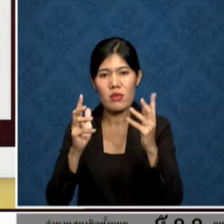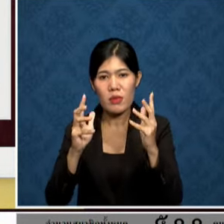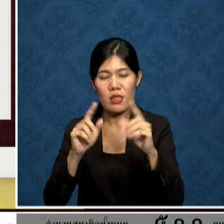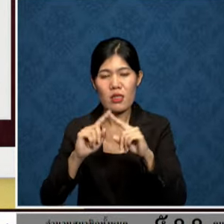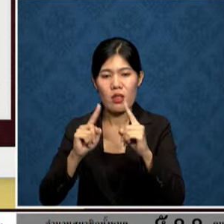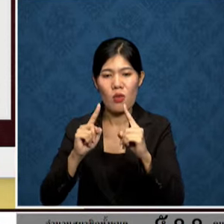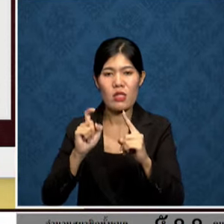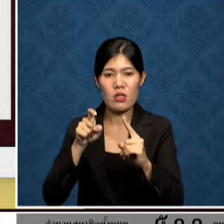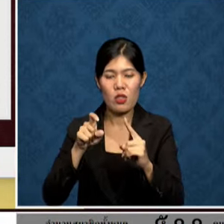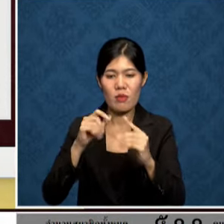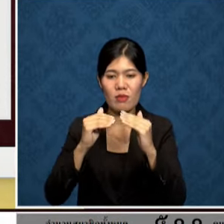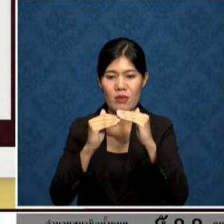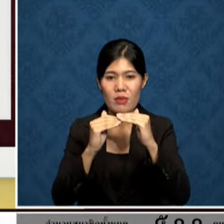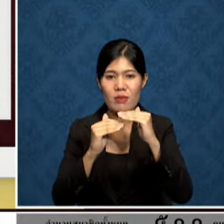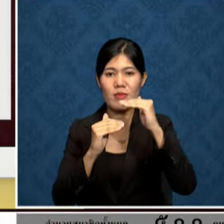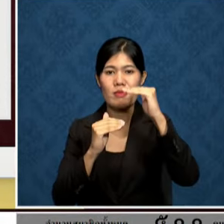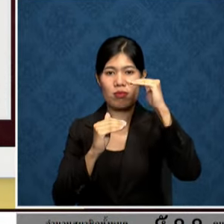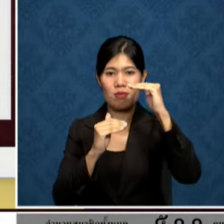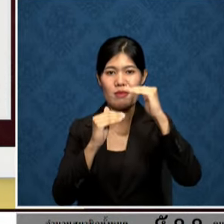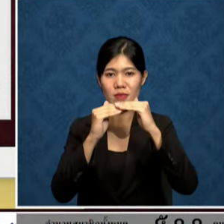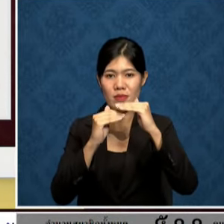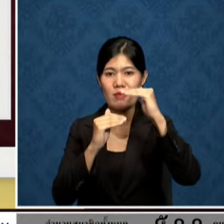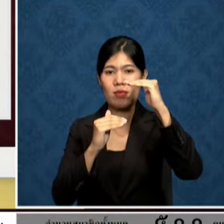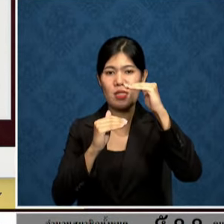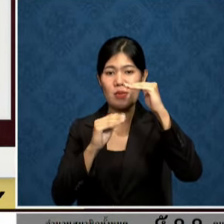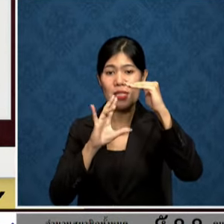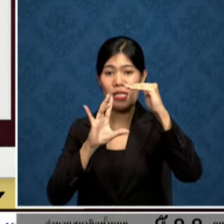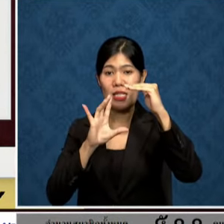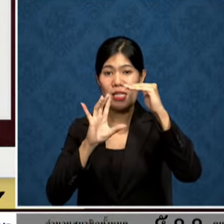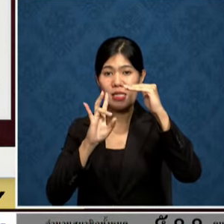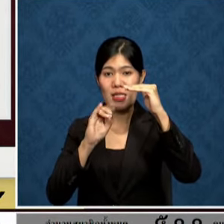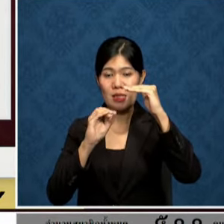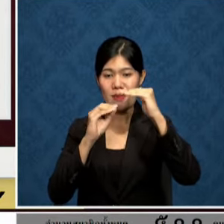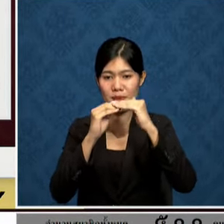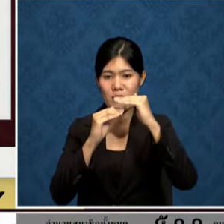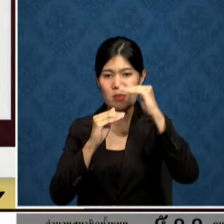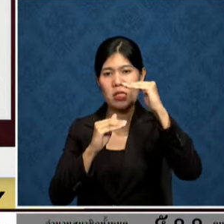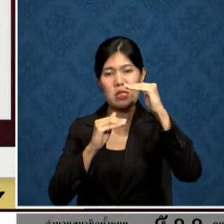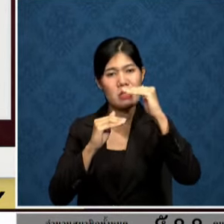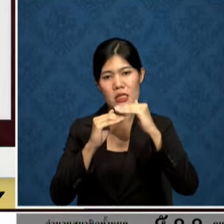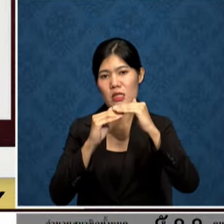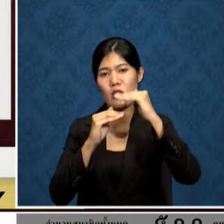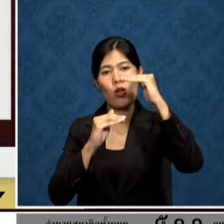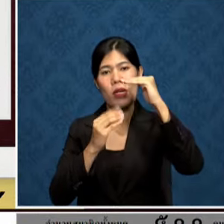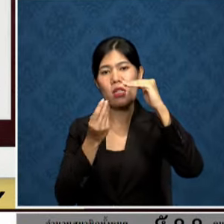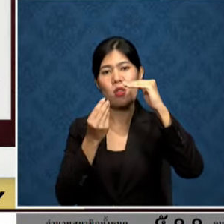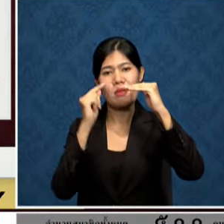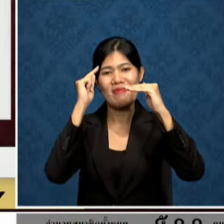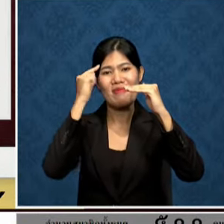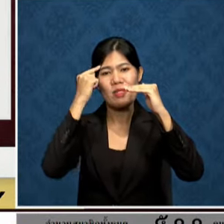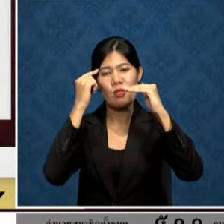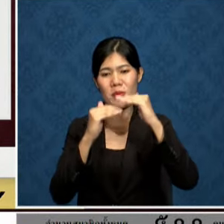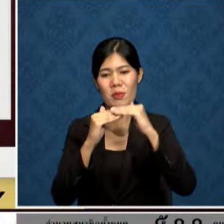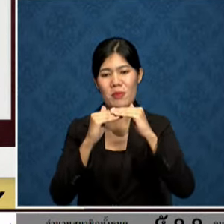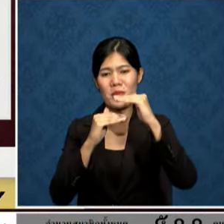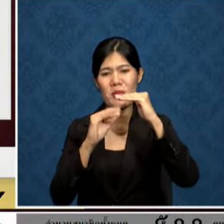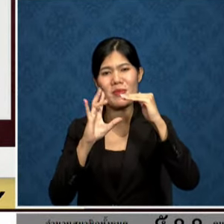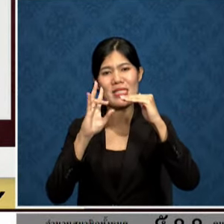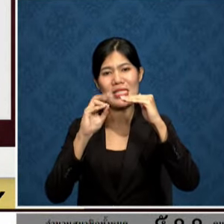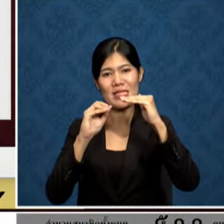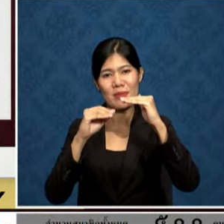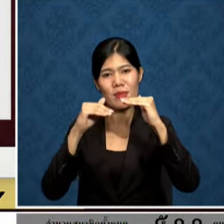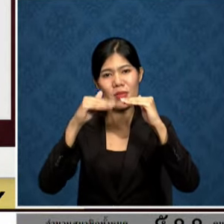ที่จะต้องขยายเพดานหนี้สาธารณะกันอีกรอบจาก 70%เป็นเท่าไหร่ไม่รู้นะคะซึ่งก็อาจจะเอาไม่อยู่แล้วที่ 70กว่าเปอร์เนะ